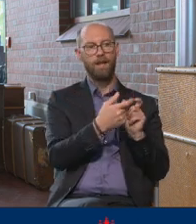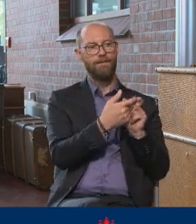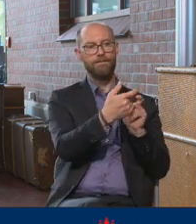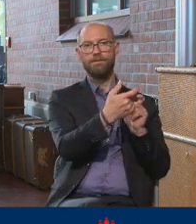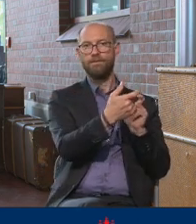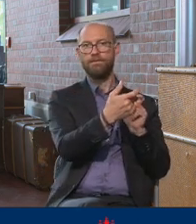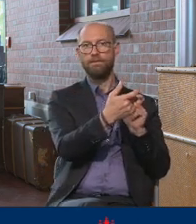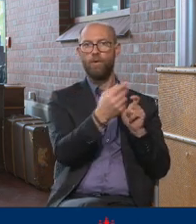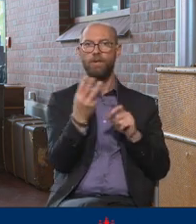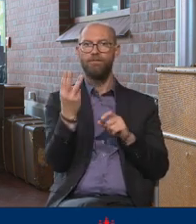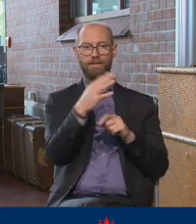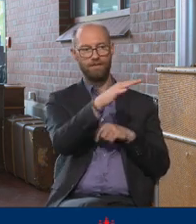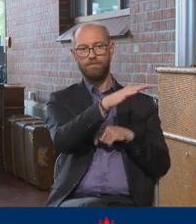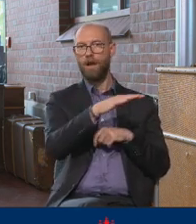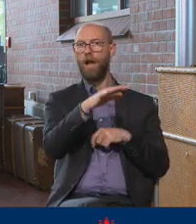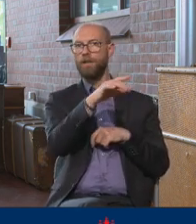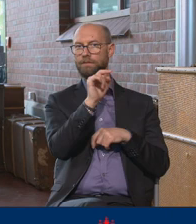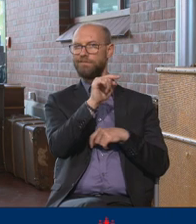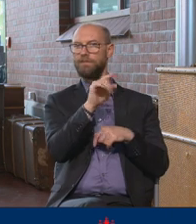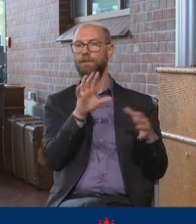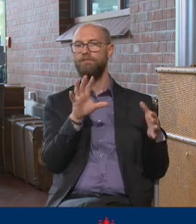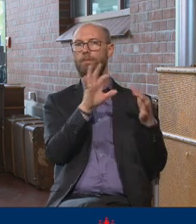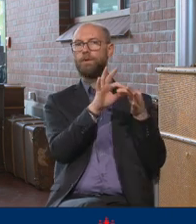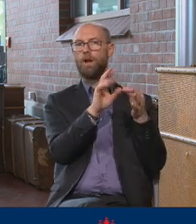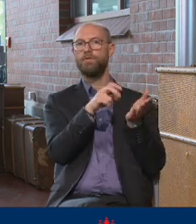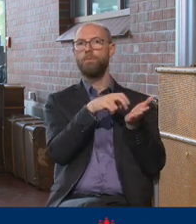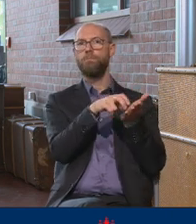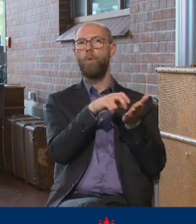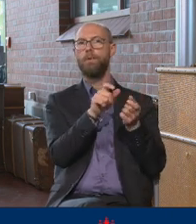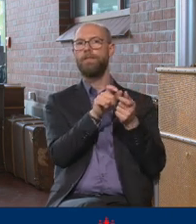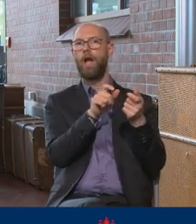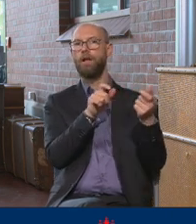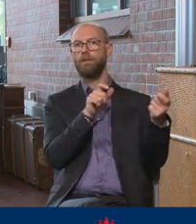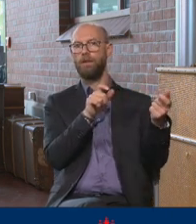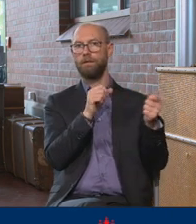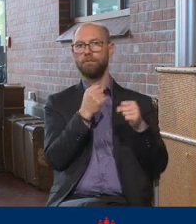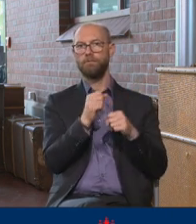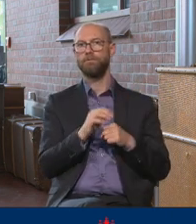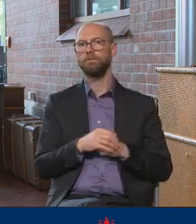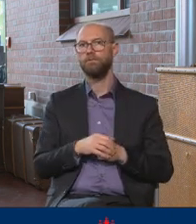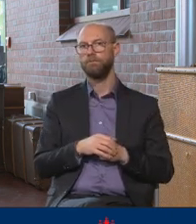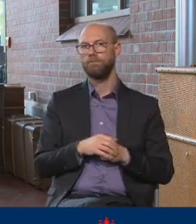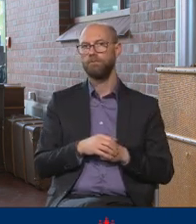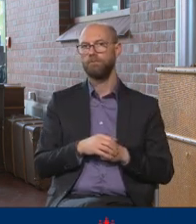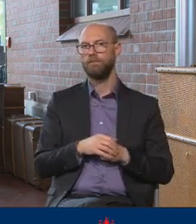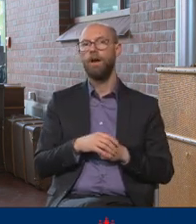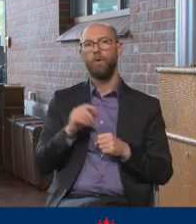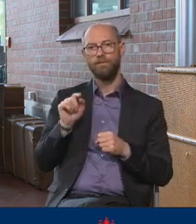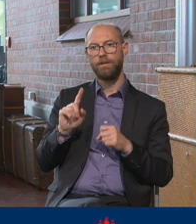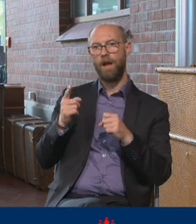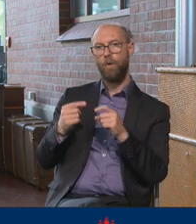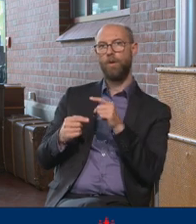der westseite diese verbindung diese promenade entwickeln könnte auch hier neue